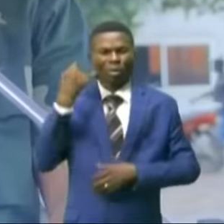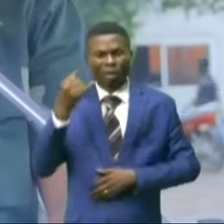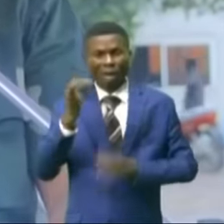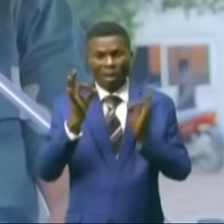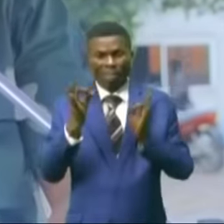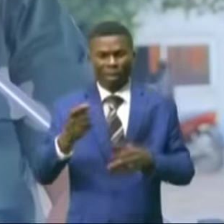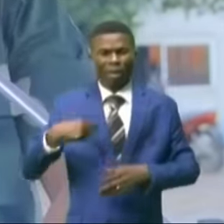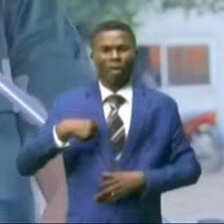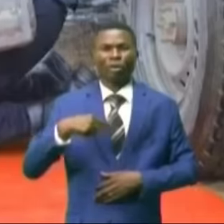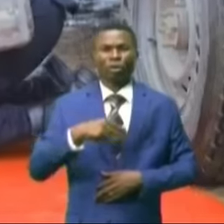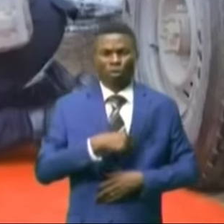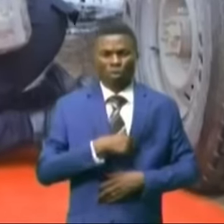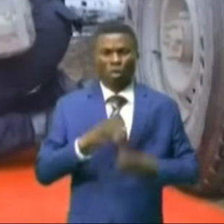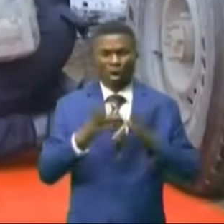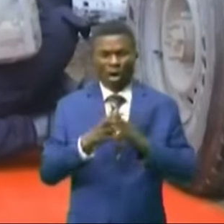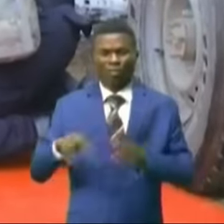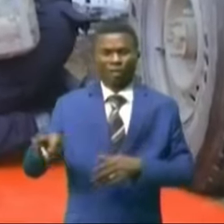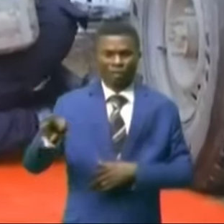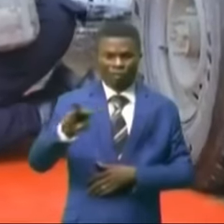Mais vous,